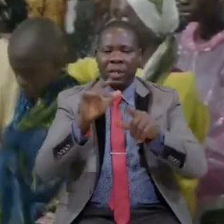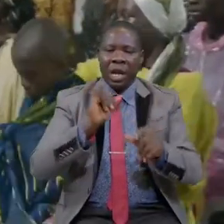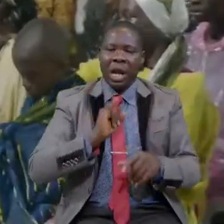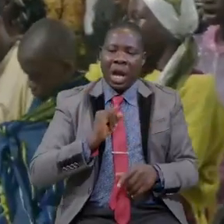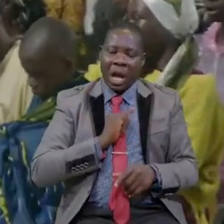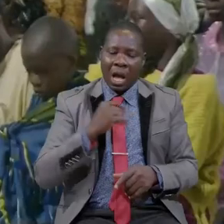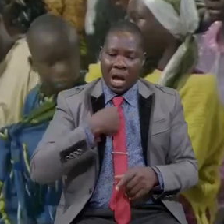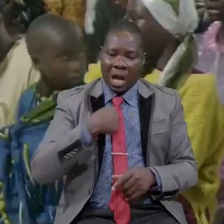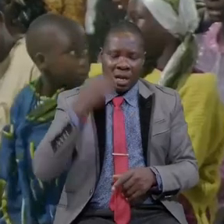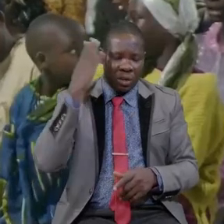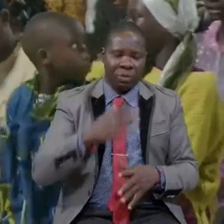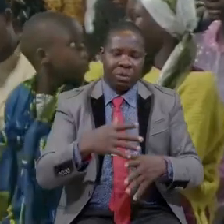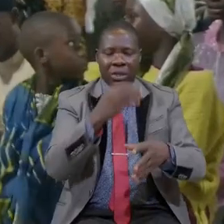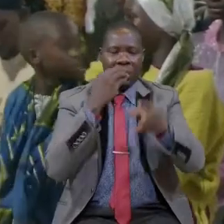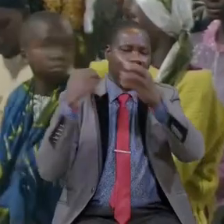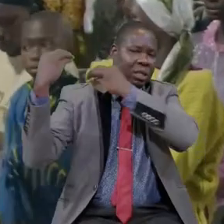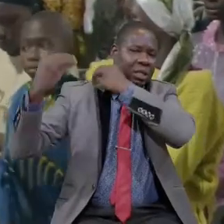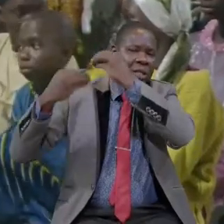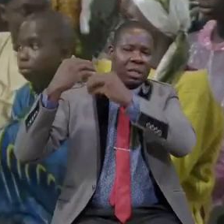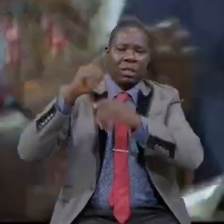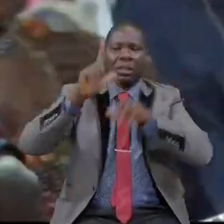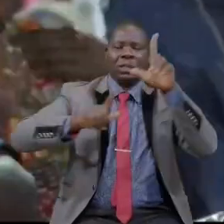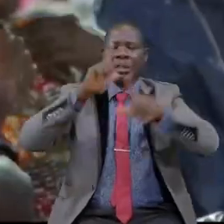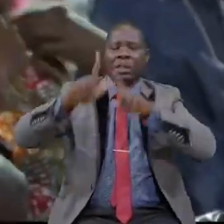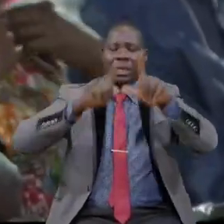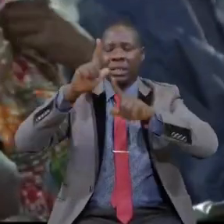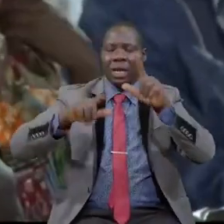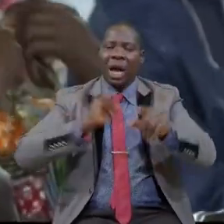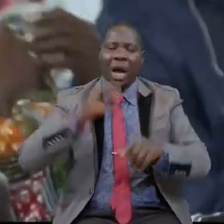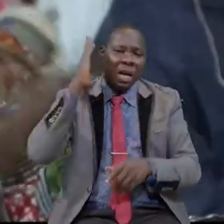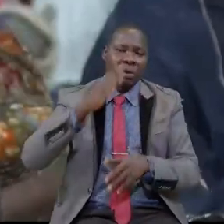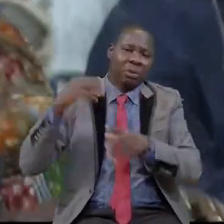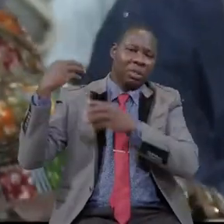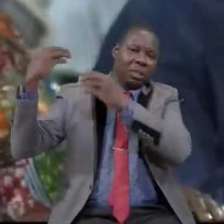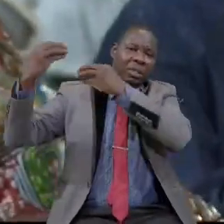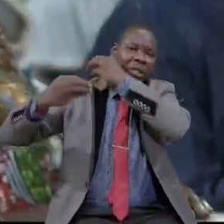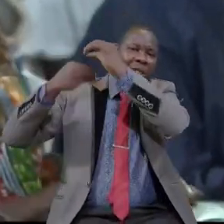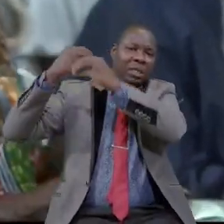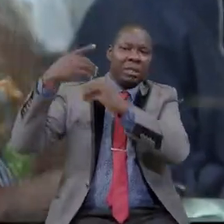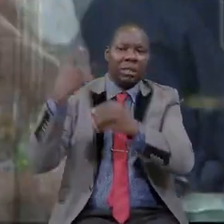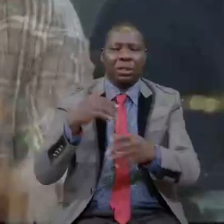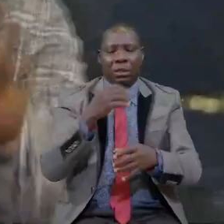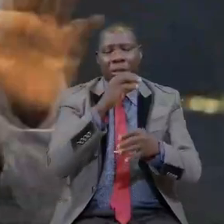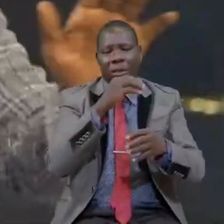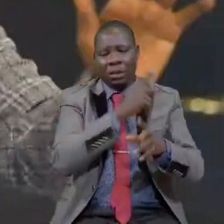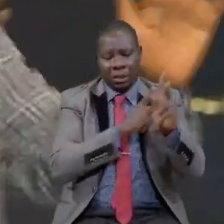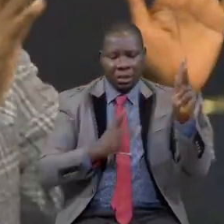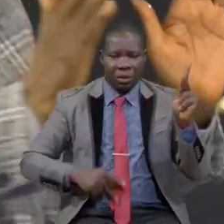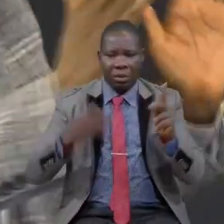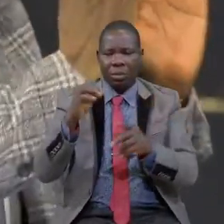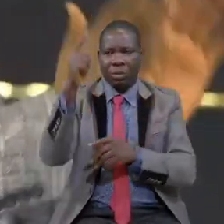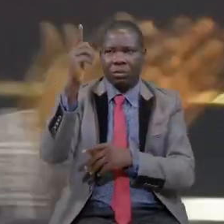hériter, dis-le pour toi à haute voix, je vais hériter le royaume de